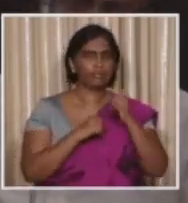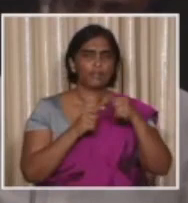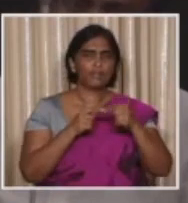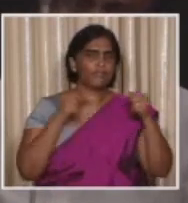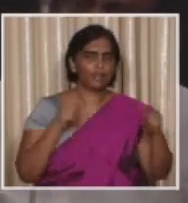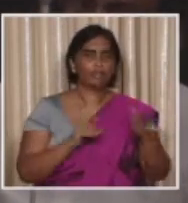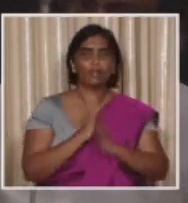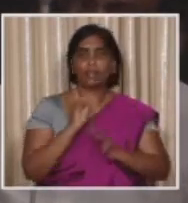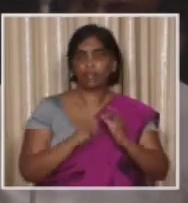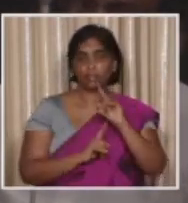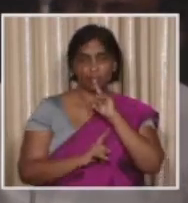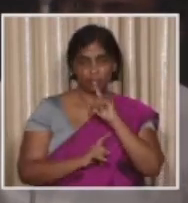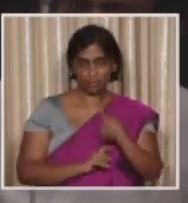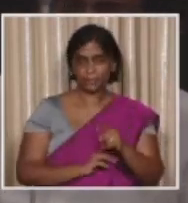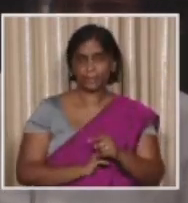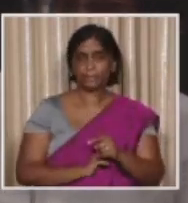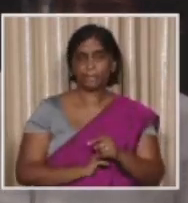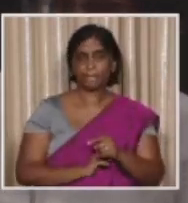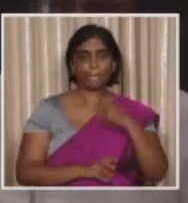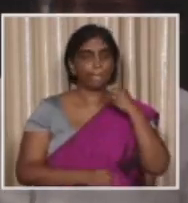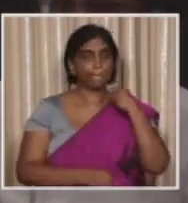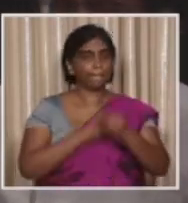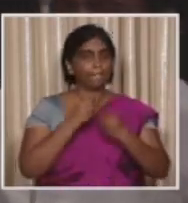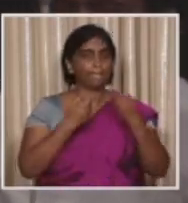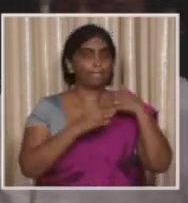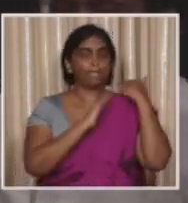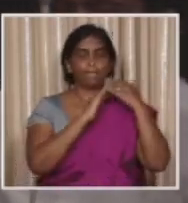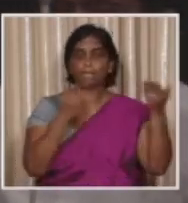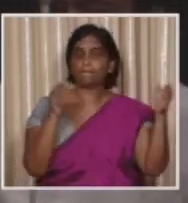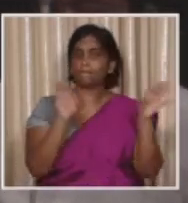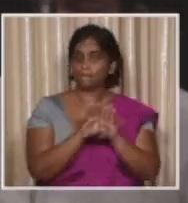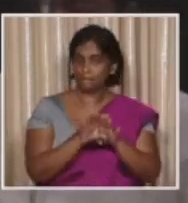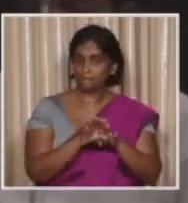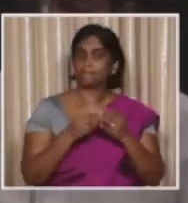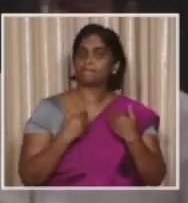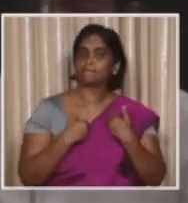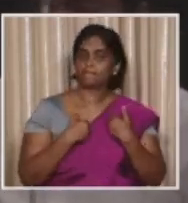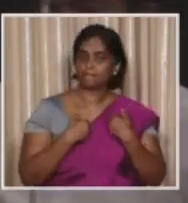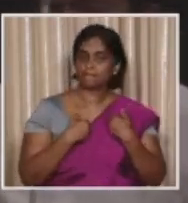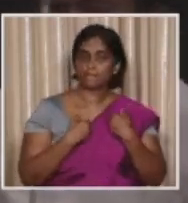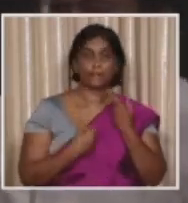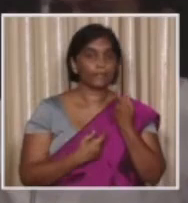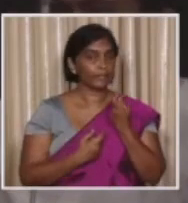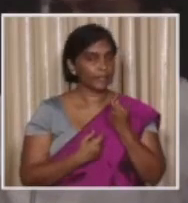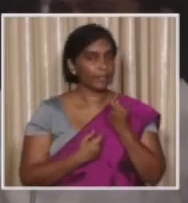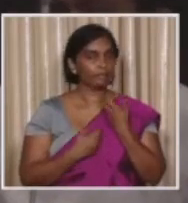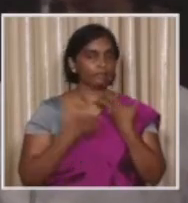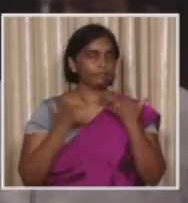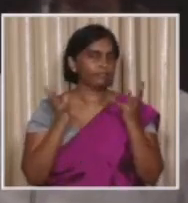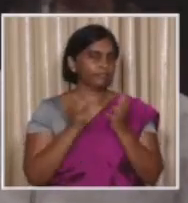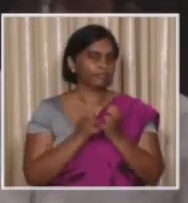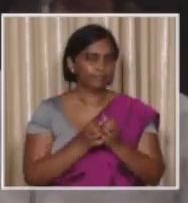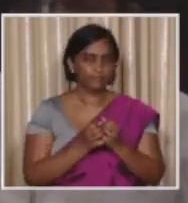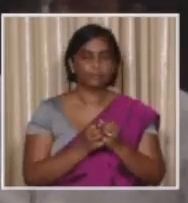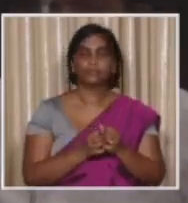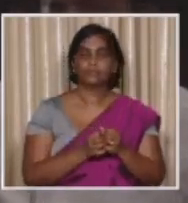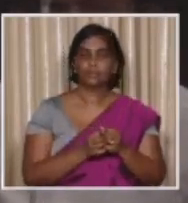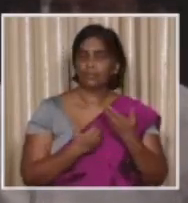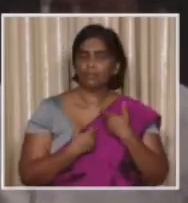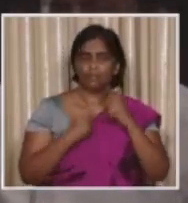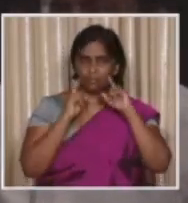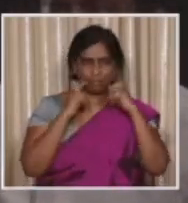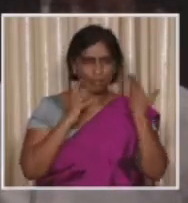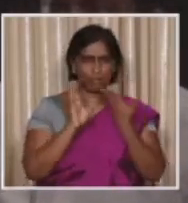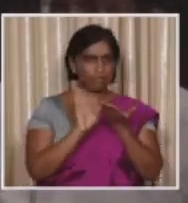විපක්ෂින මන්ත්‍රු කියනවා. කර්මාන්ත වහලා අපේ ආර්ථිකය හැකිලිලා තියෙන්නේ කියලා. මම නම්